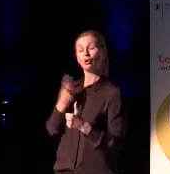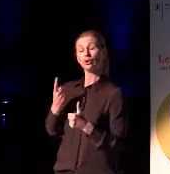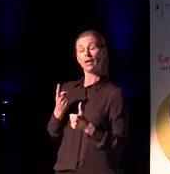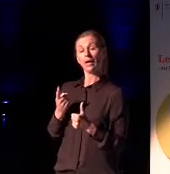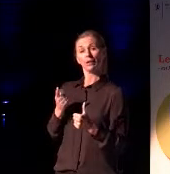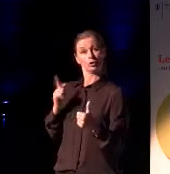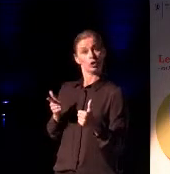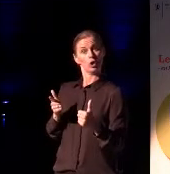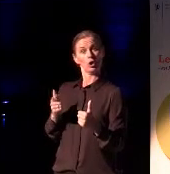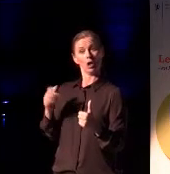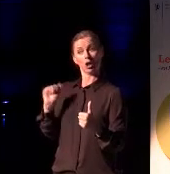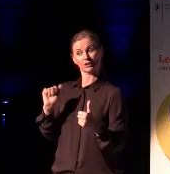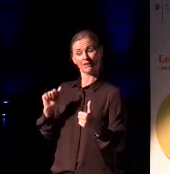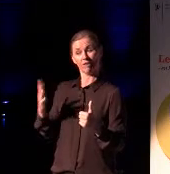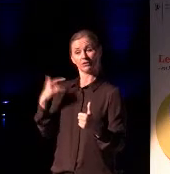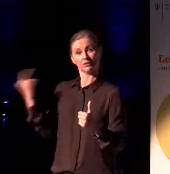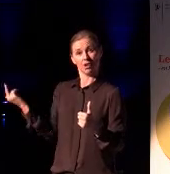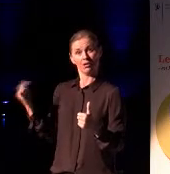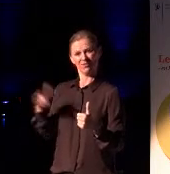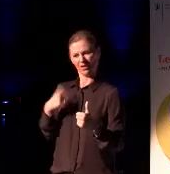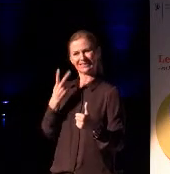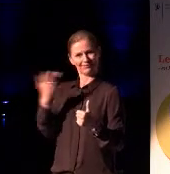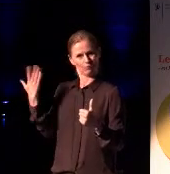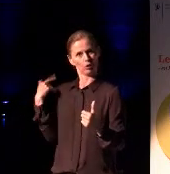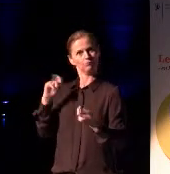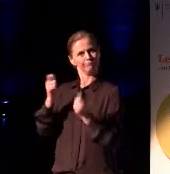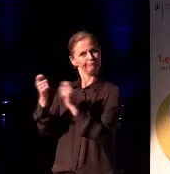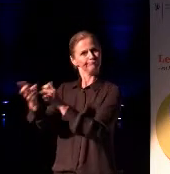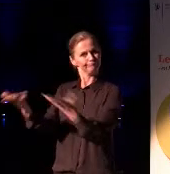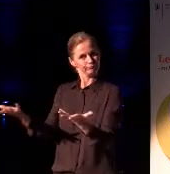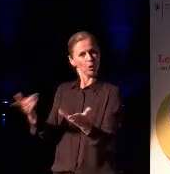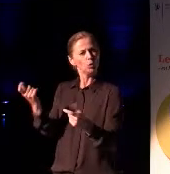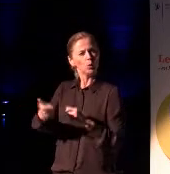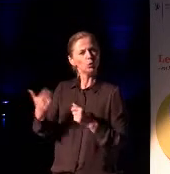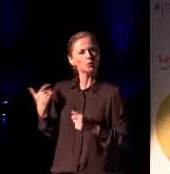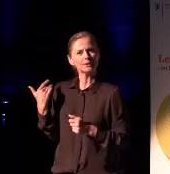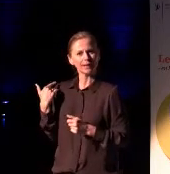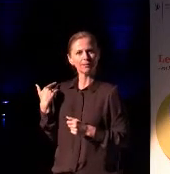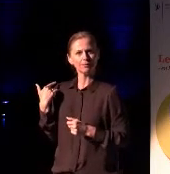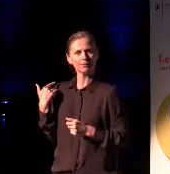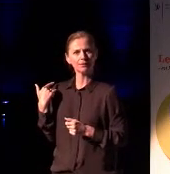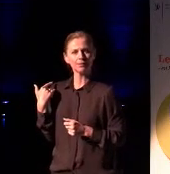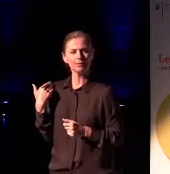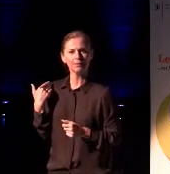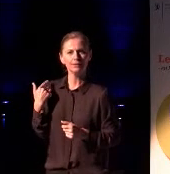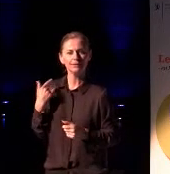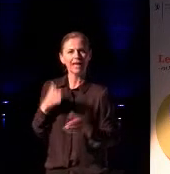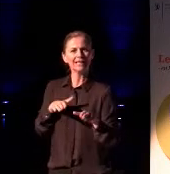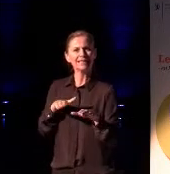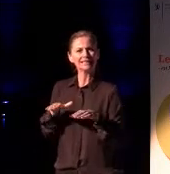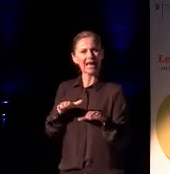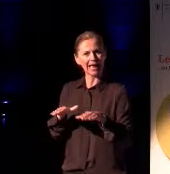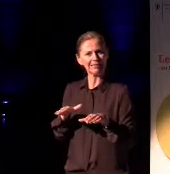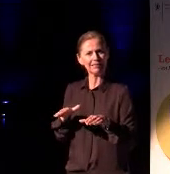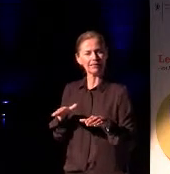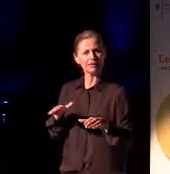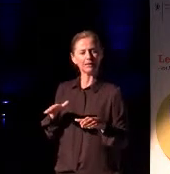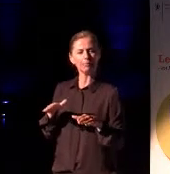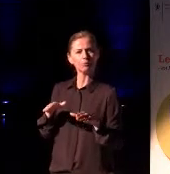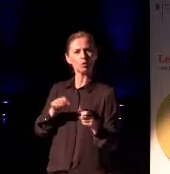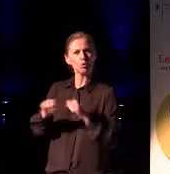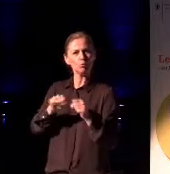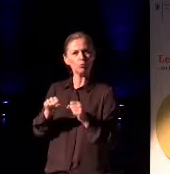grunn av det som Astrid var inne på, vi har sett det før. For eksempel for noen år tilbake, da Skien kommune klarte å